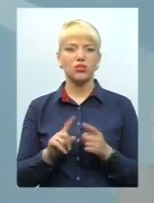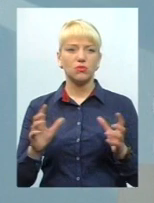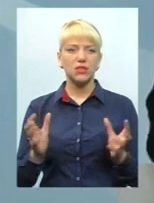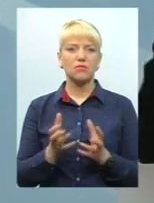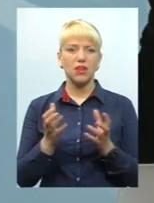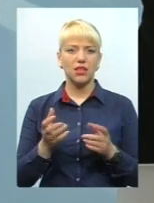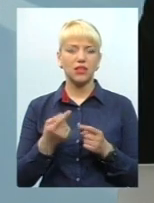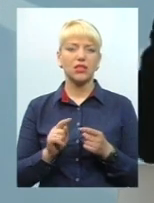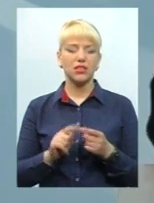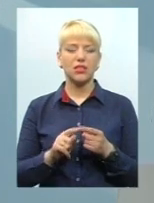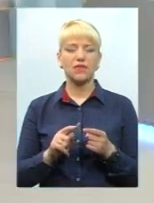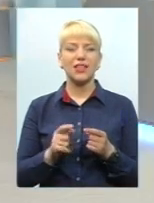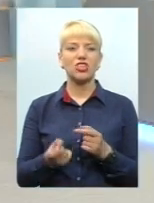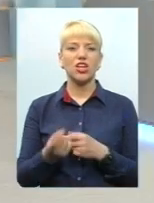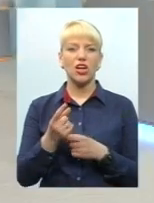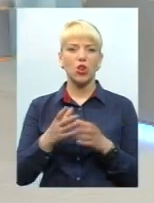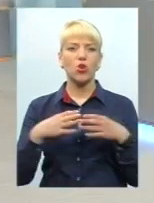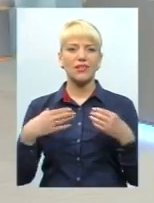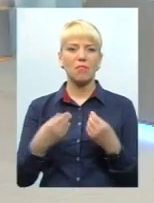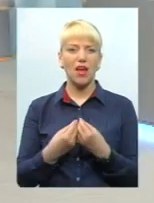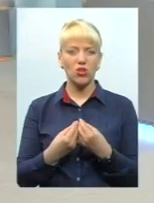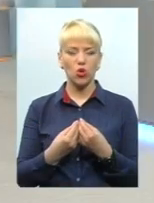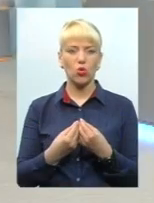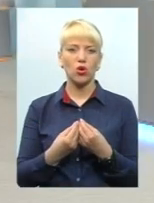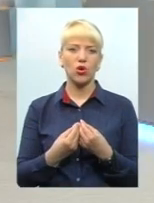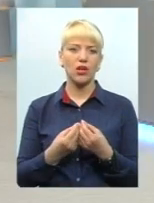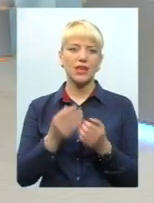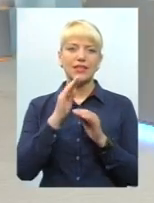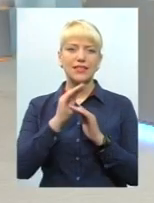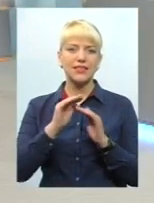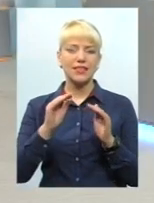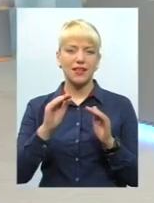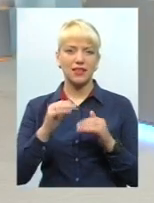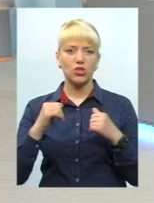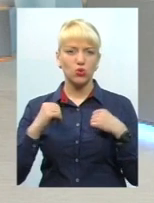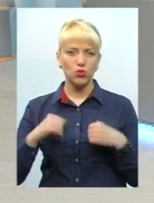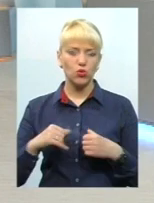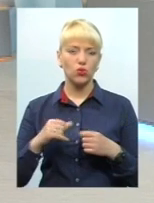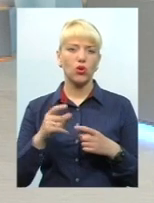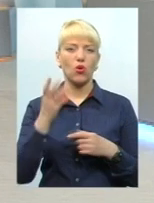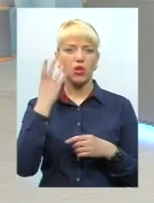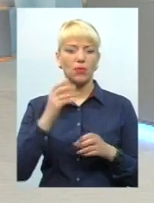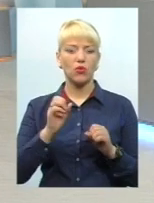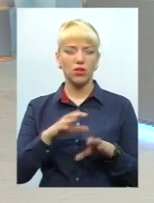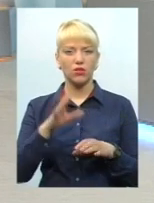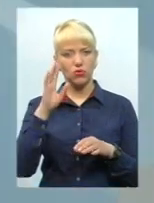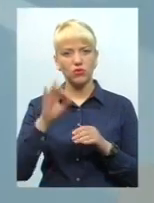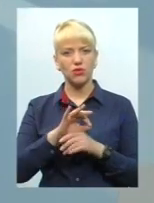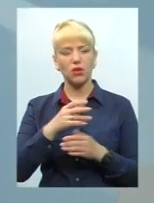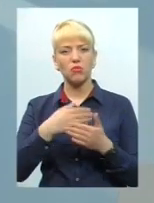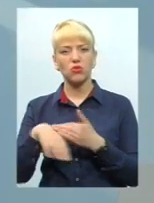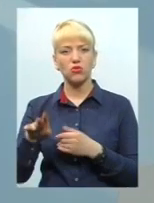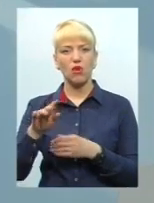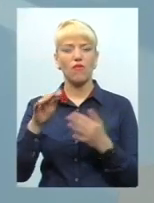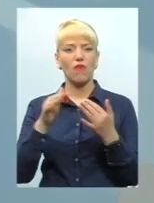сімейного затишку, значить, яке покинули чоловіки, пішовши воювати. І потрібно сказати, що ми маємо дуже